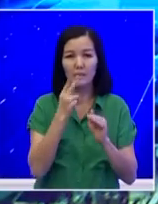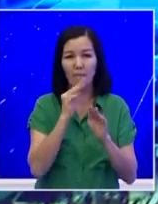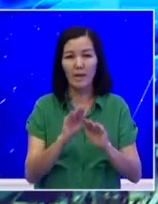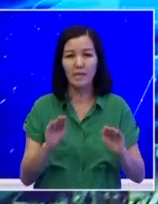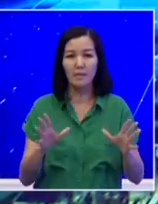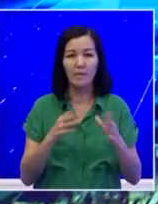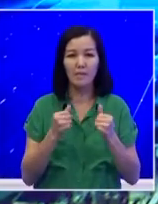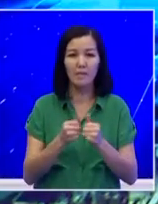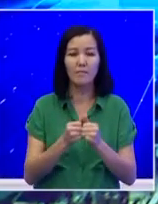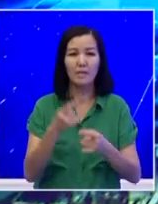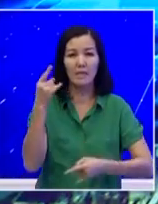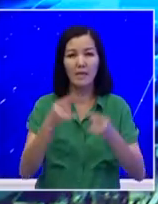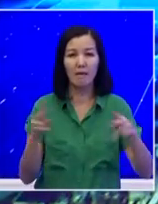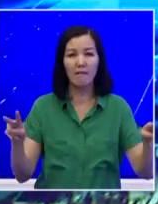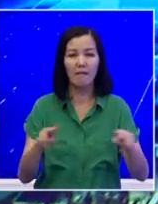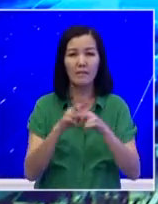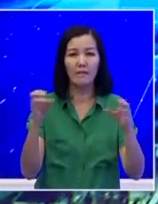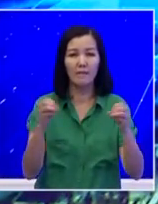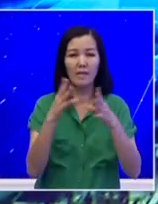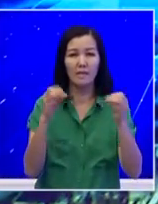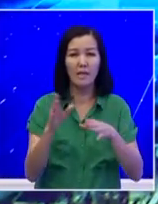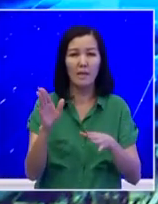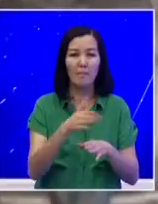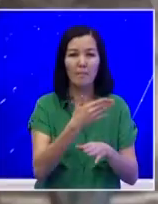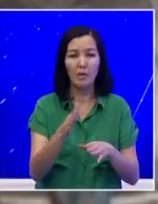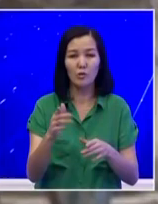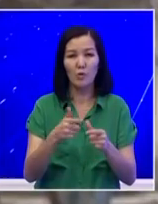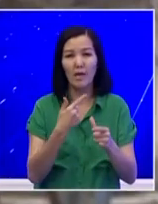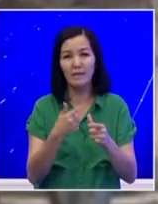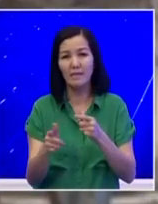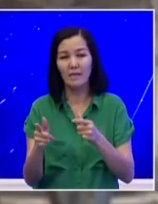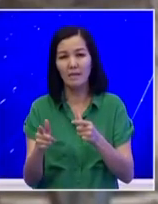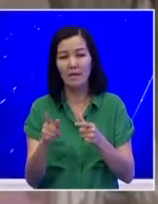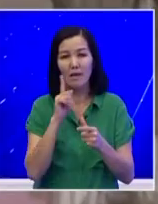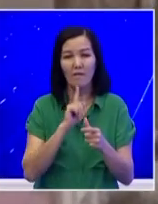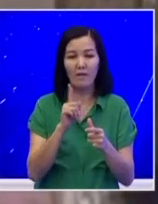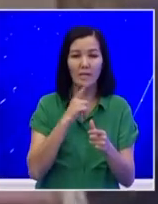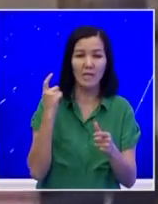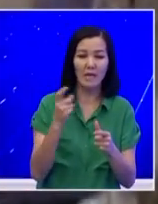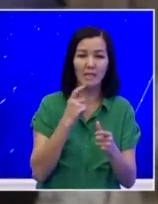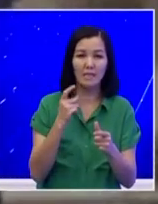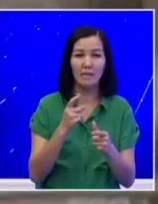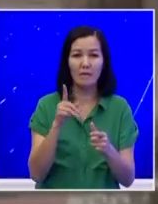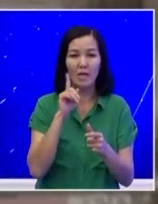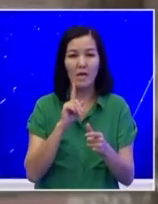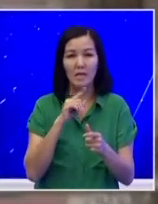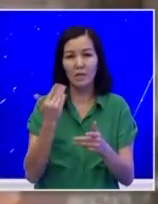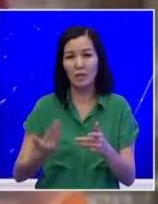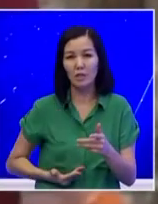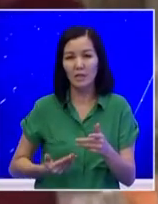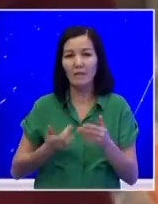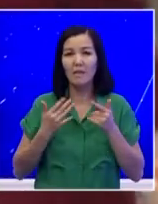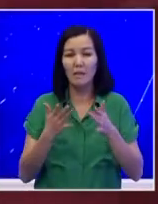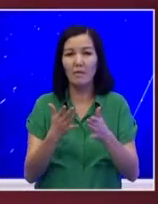Как сообщает телеканал «Астана», скандал возник между хозяйкой квартиры и арендаторами. Владелица жилплощади требовала